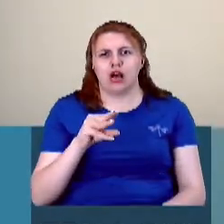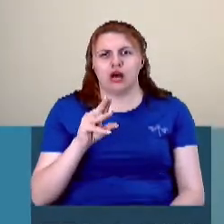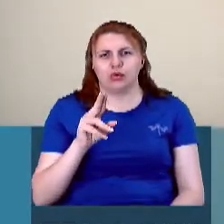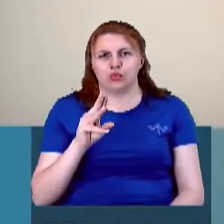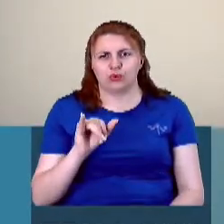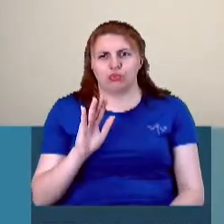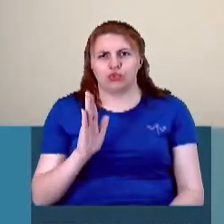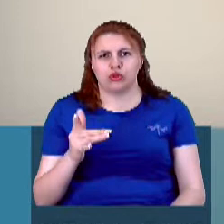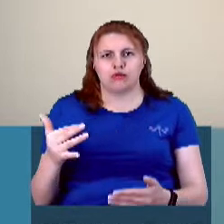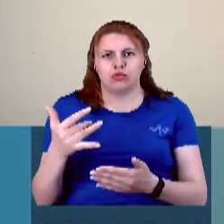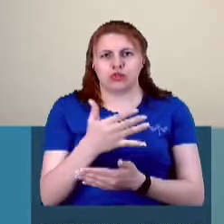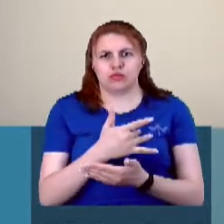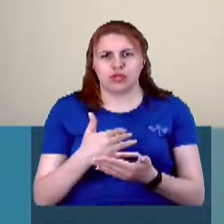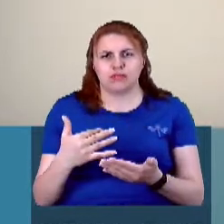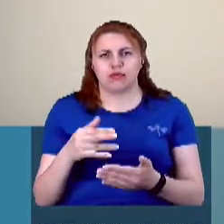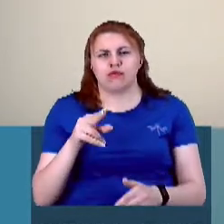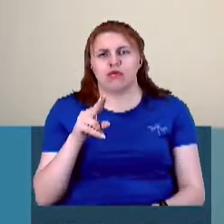збирати по